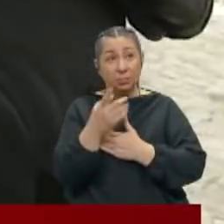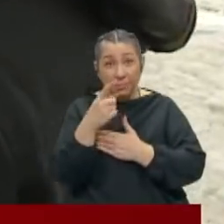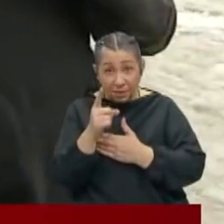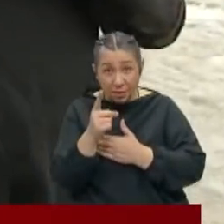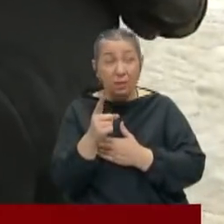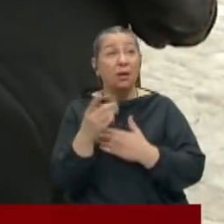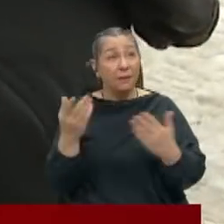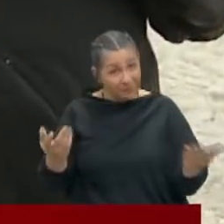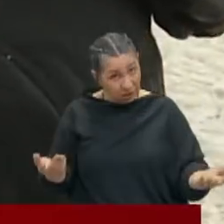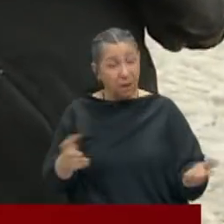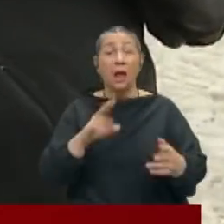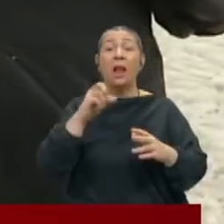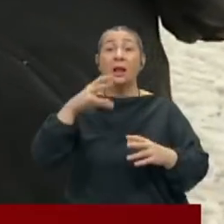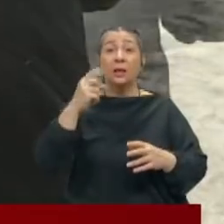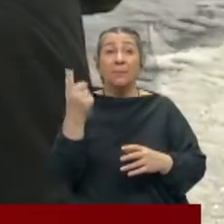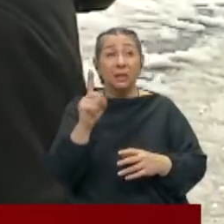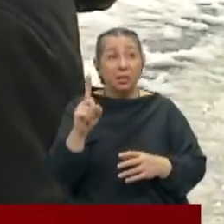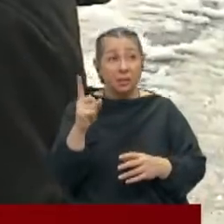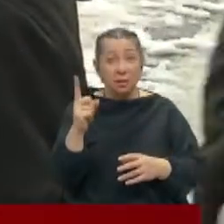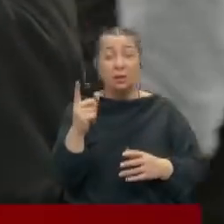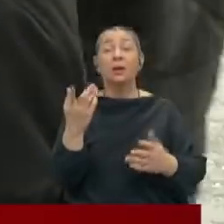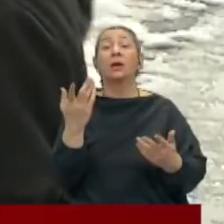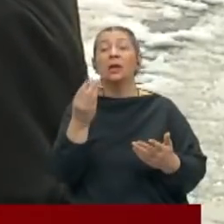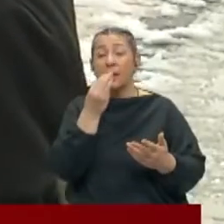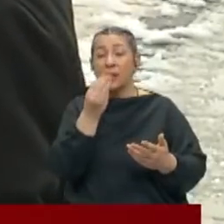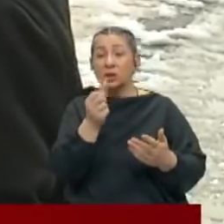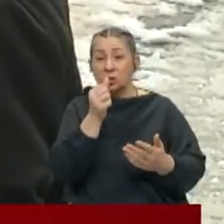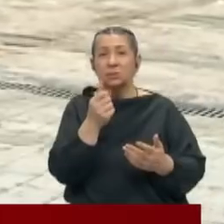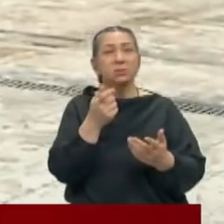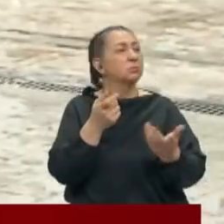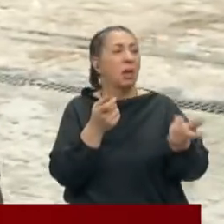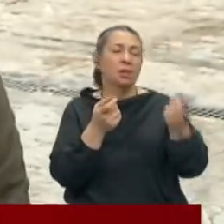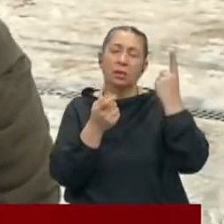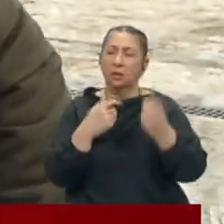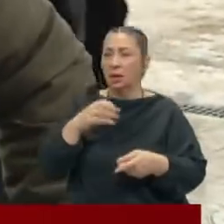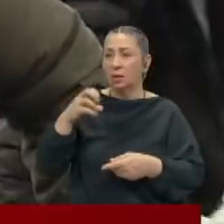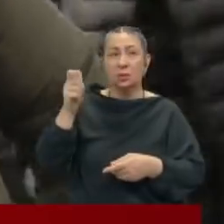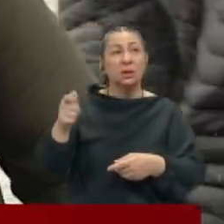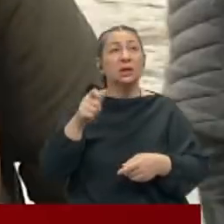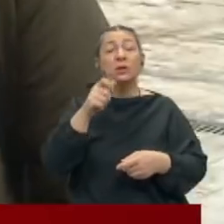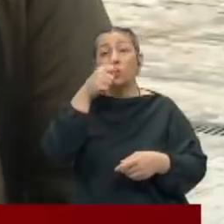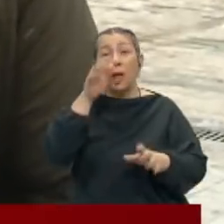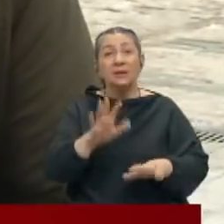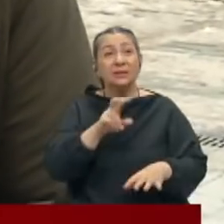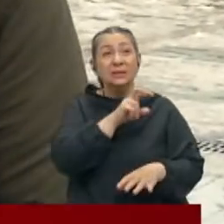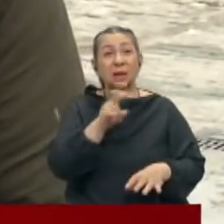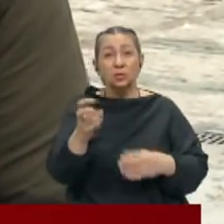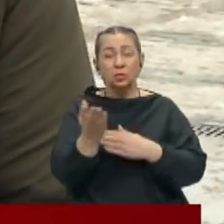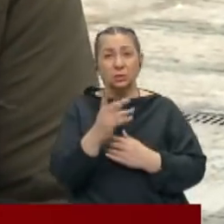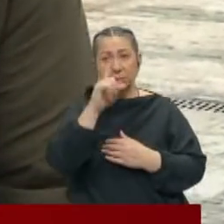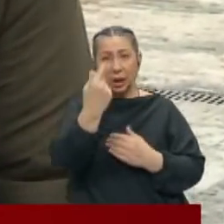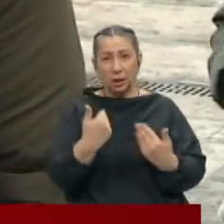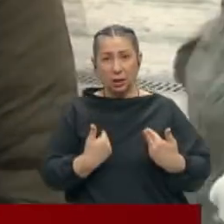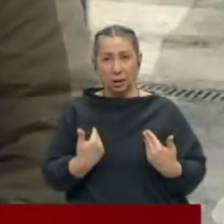lira. Evet, elektrik 1 milyar geldi. Yiyeceğimizi, içeceğimizi elektriğe vereceğiz. Doğalgaz faturası 800 liraya yakın geldi tek